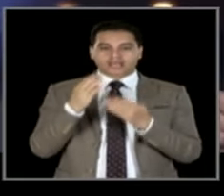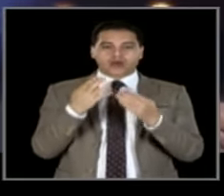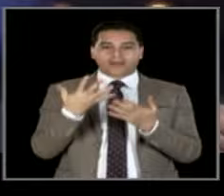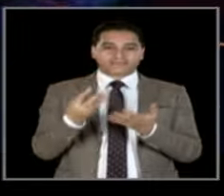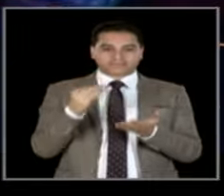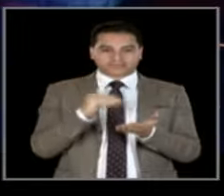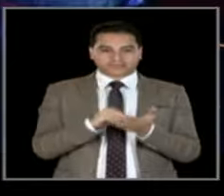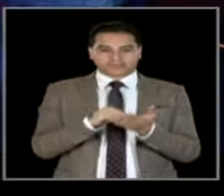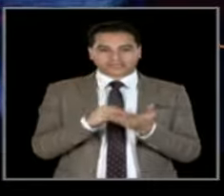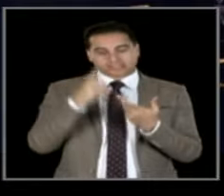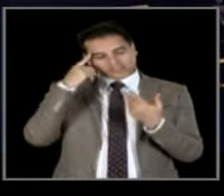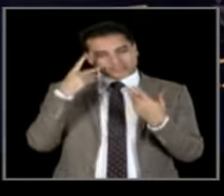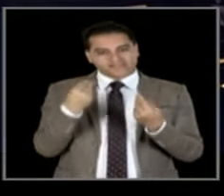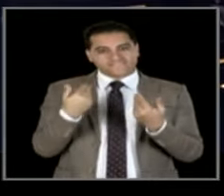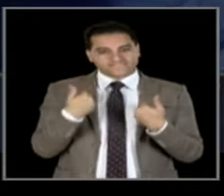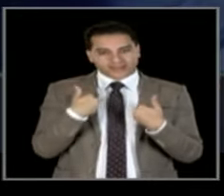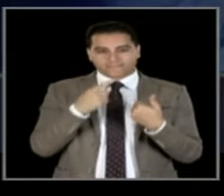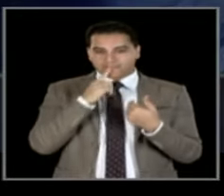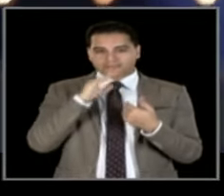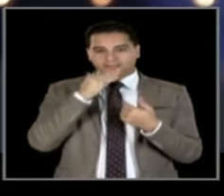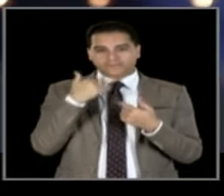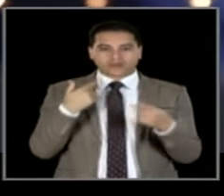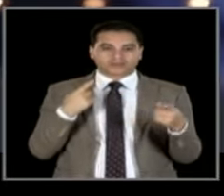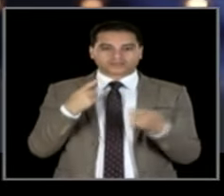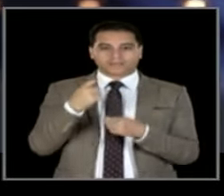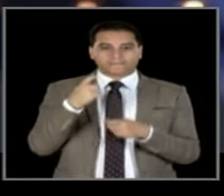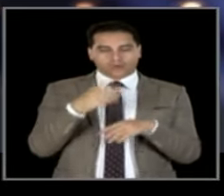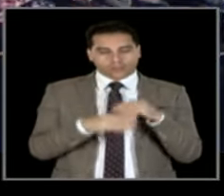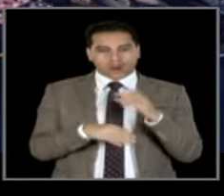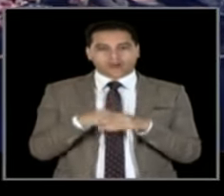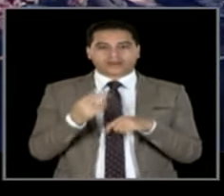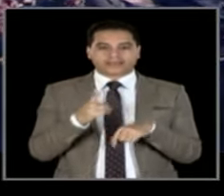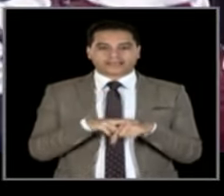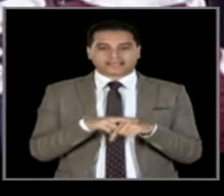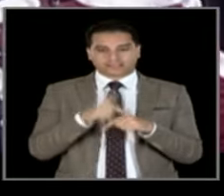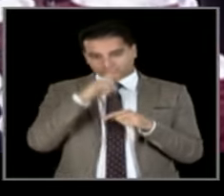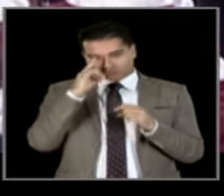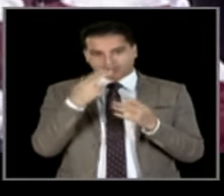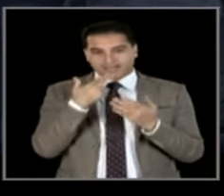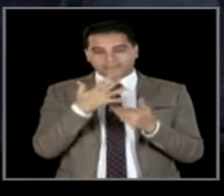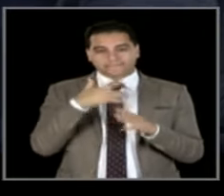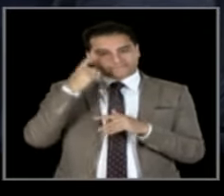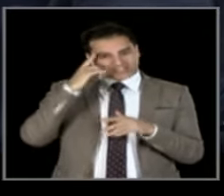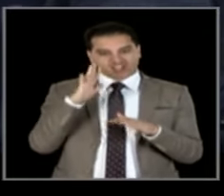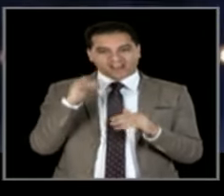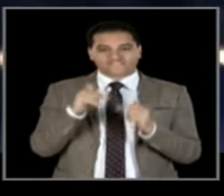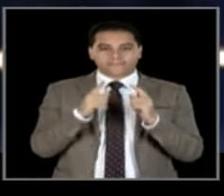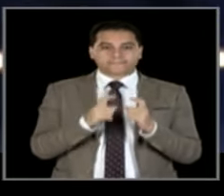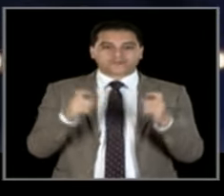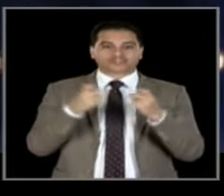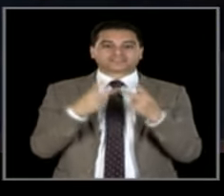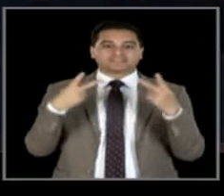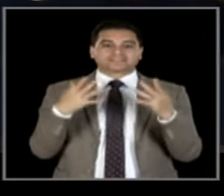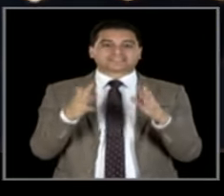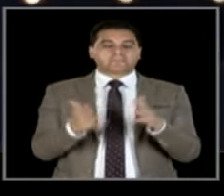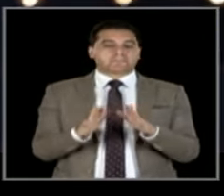رجع شوية بعد تحت الضغط. الحمد لله قدرنا ناخد ضربات الجزاء ونبعد شوية تاني بالسكور. محدش عارف ماتش النهاردة هينتهي إزاي،